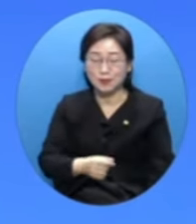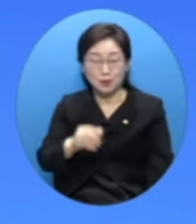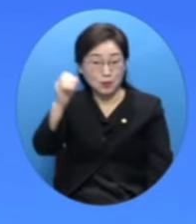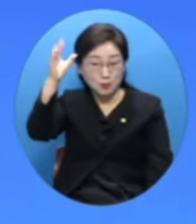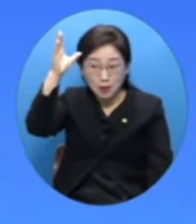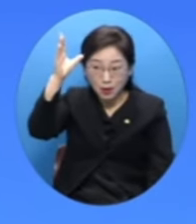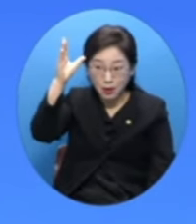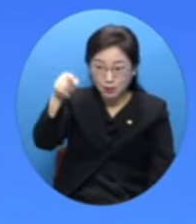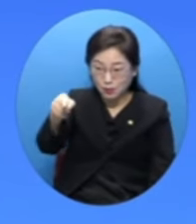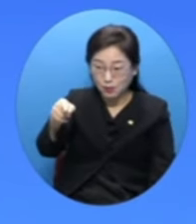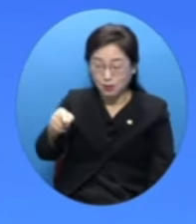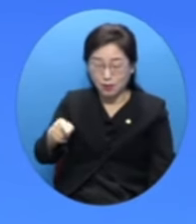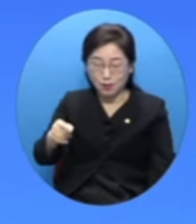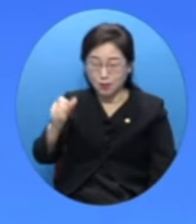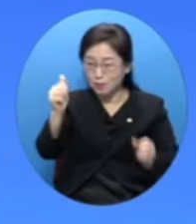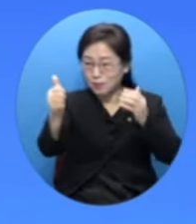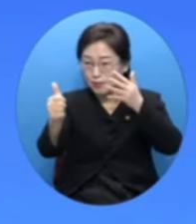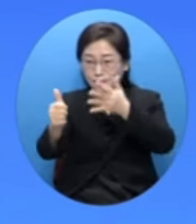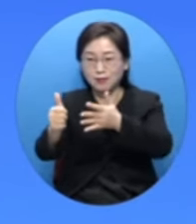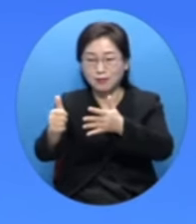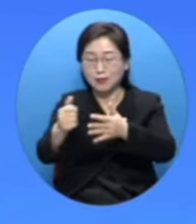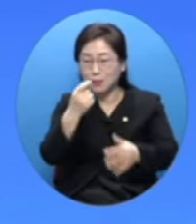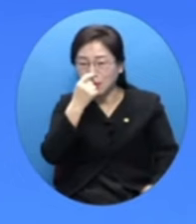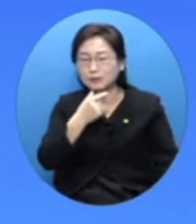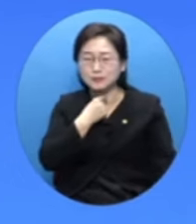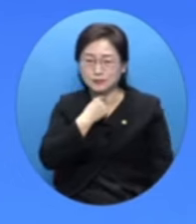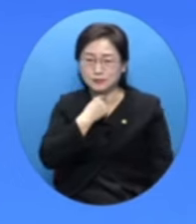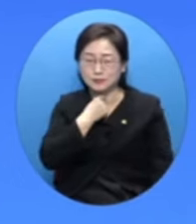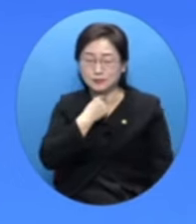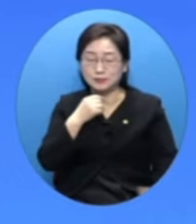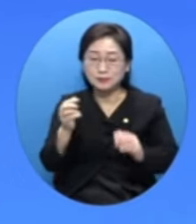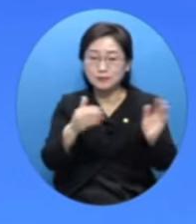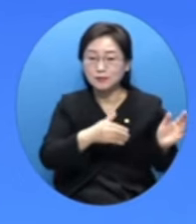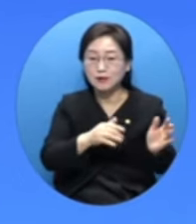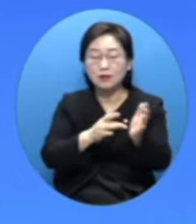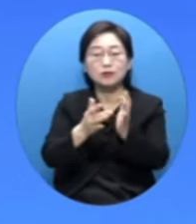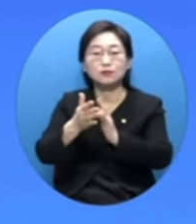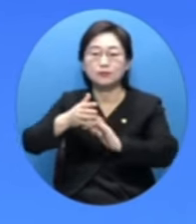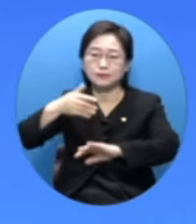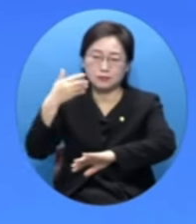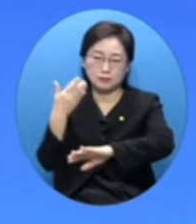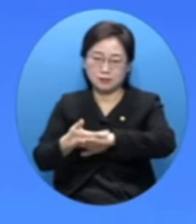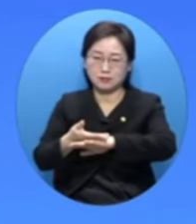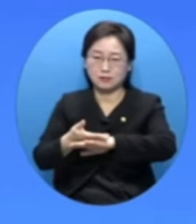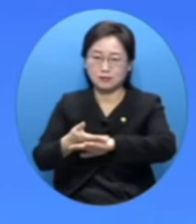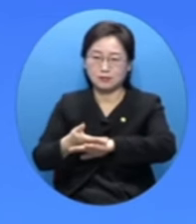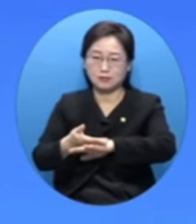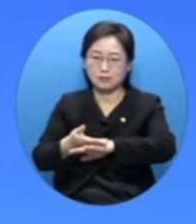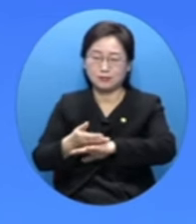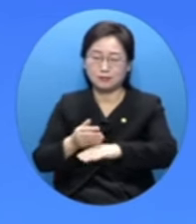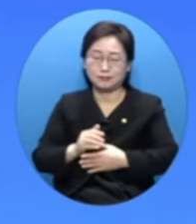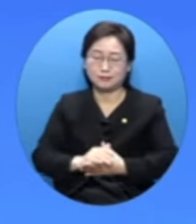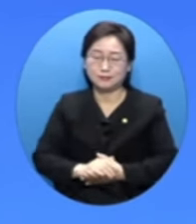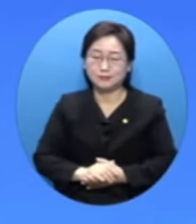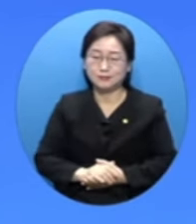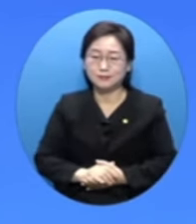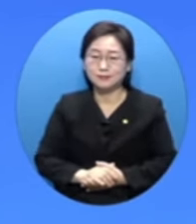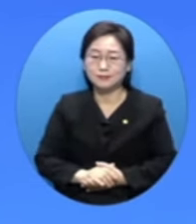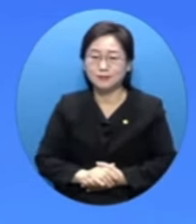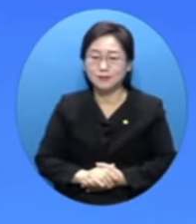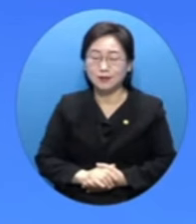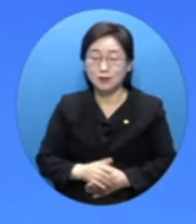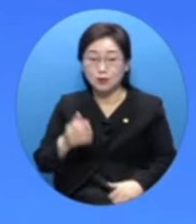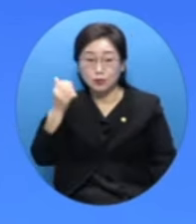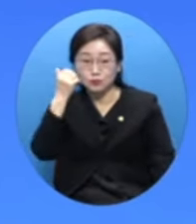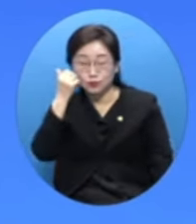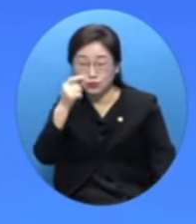뭔가 배우려고 합니다. 예수님은 정반대의 길을 가셨습니다. 아무도